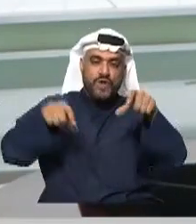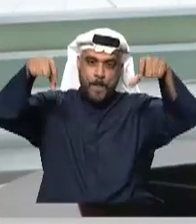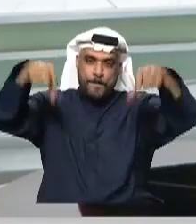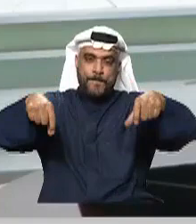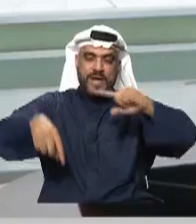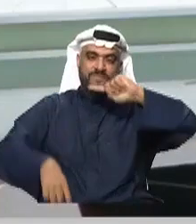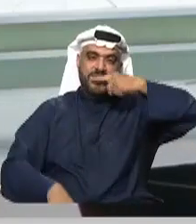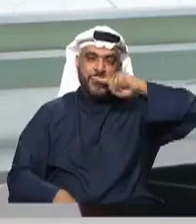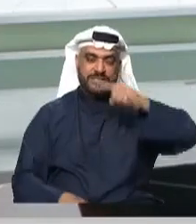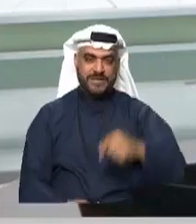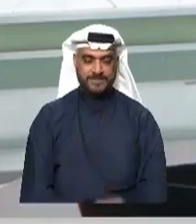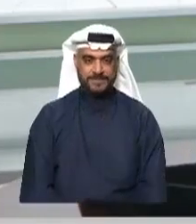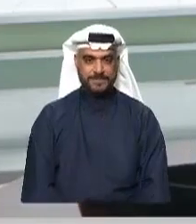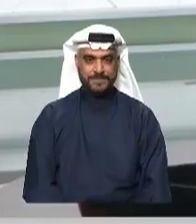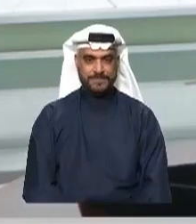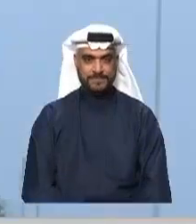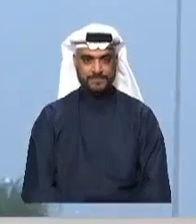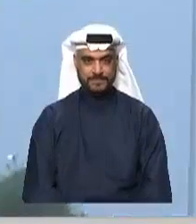الخليجيه